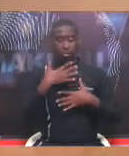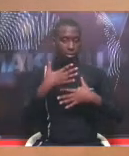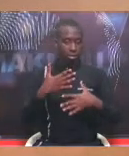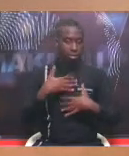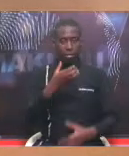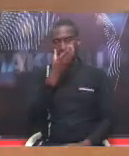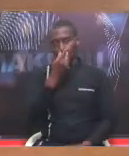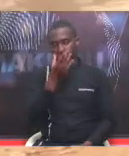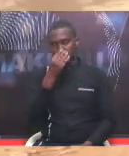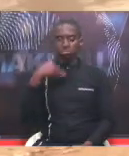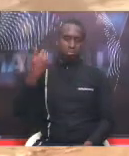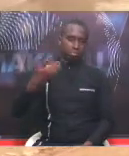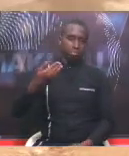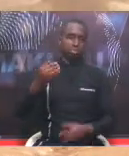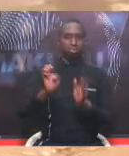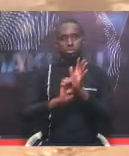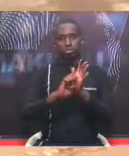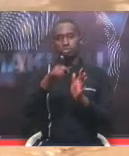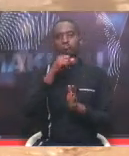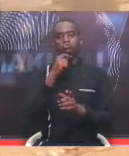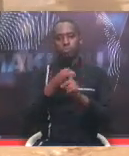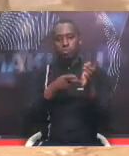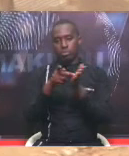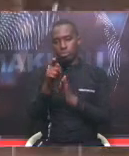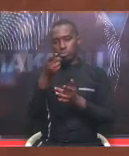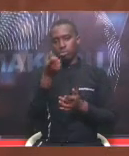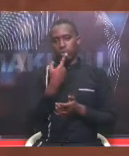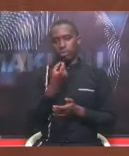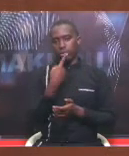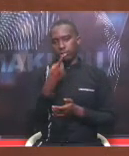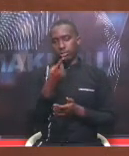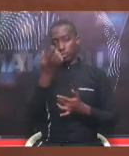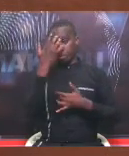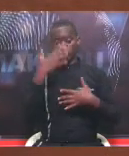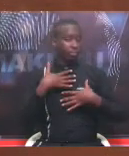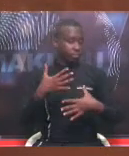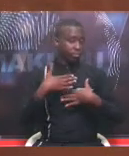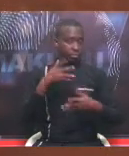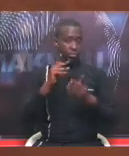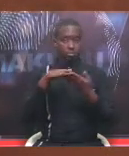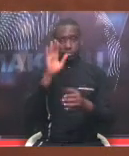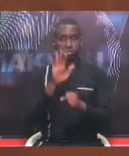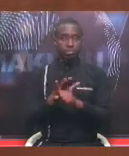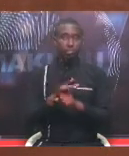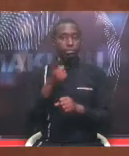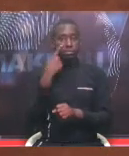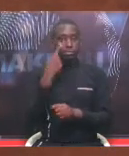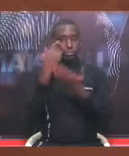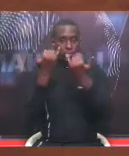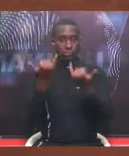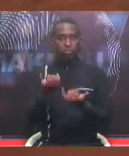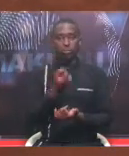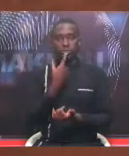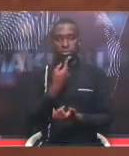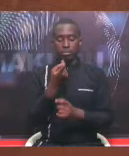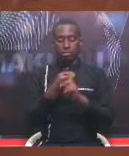gripe zidakira. Urugero ni uyu mugabo uvuye kugura imiti y'izi ndwara. Indwara z'ubuhumekero abantu benshi dore ariko surabara dore n'ubu ni imiti